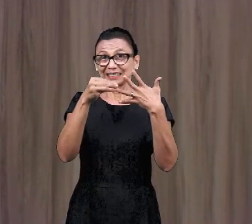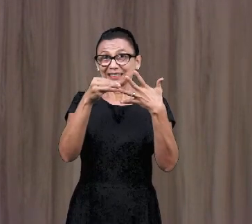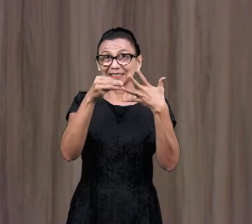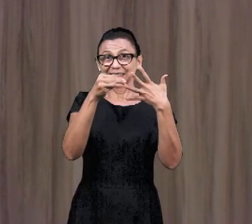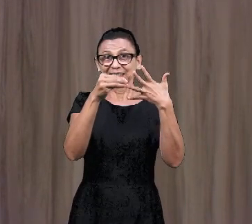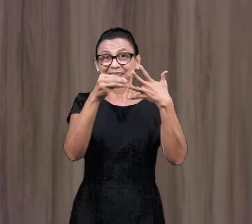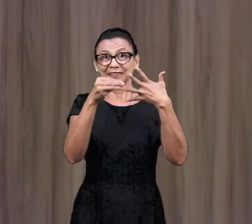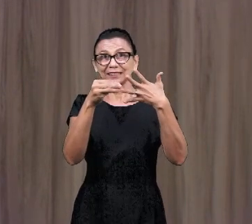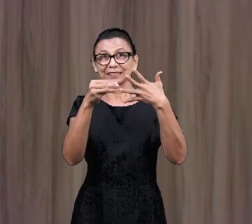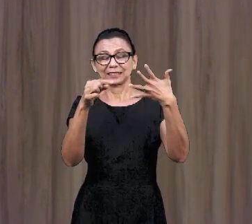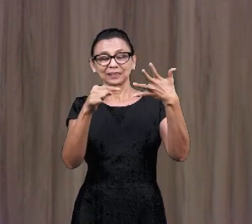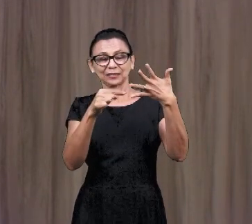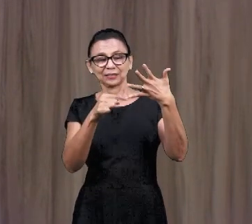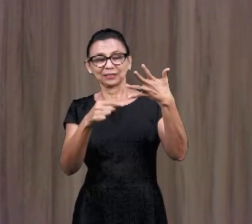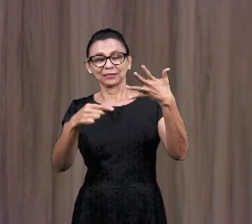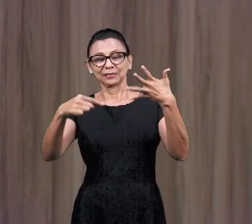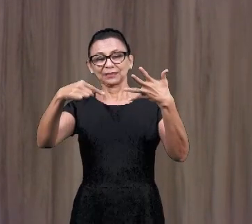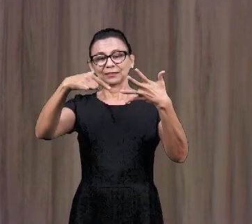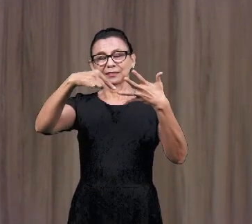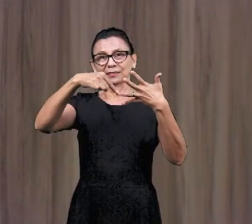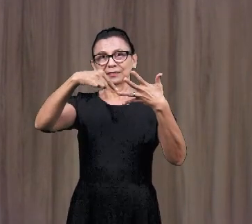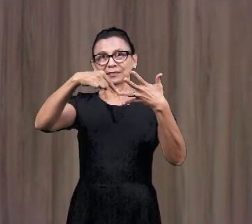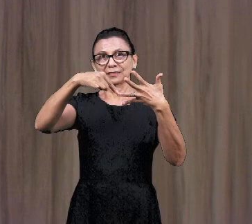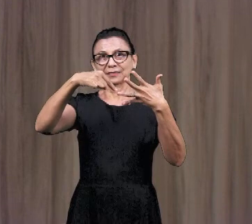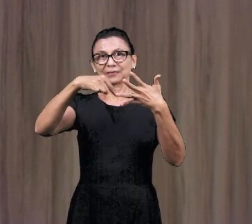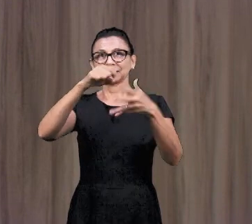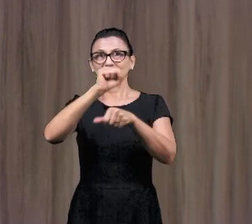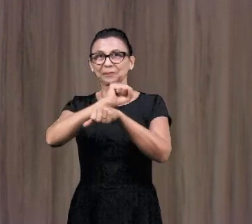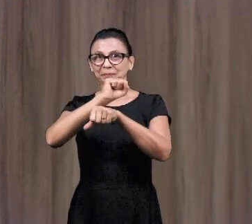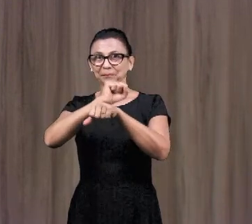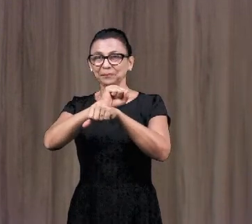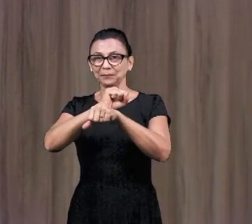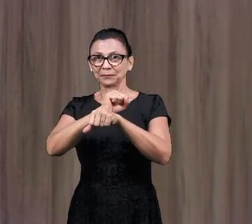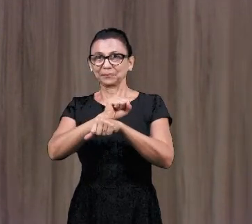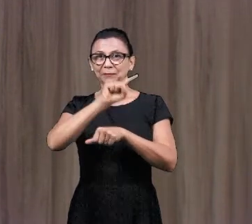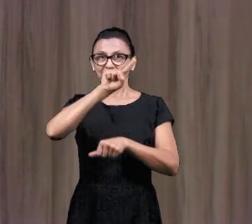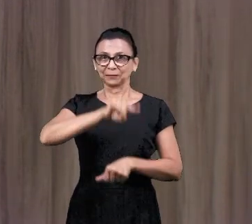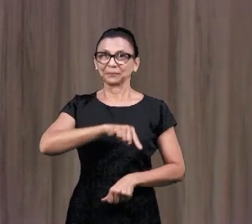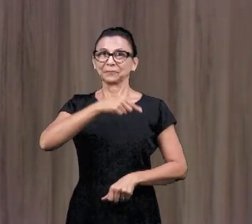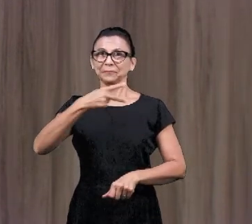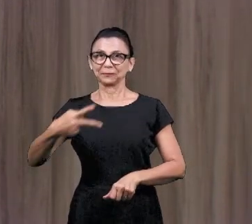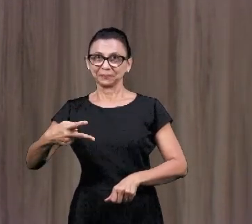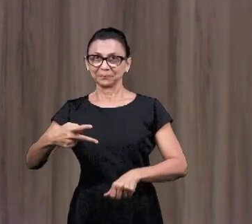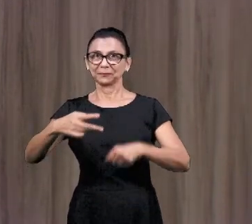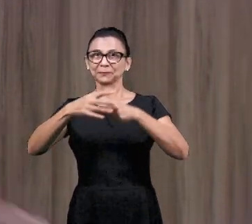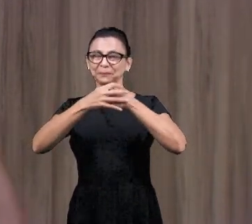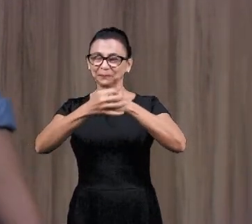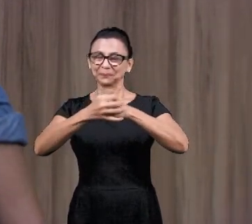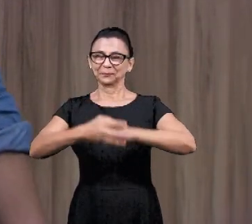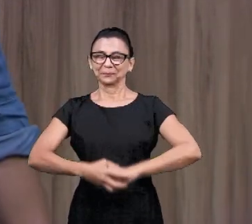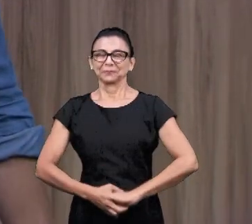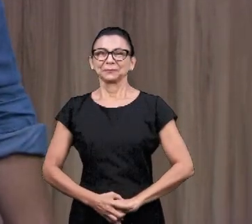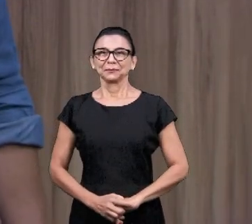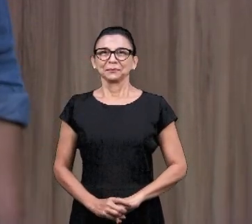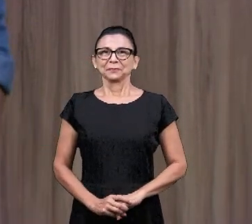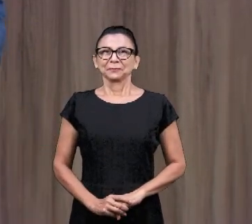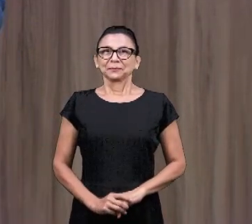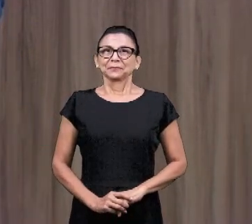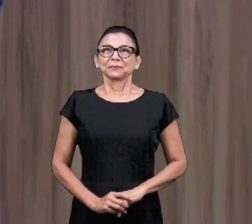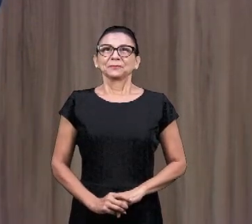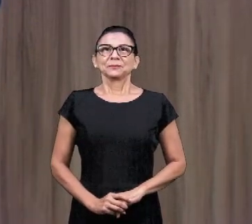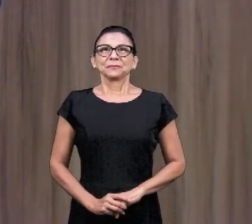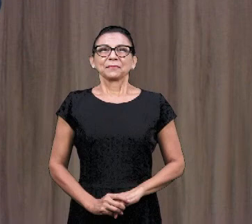ton, mais elle ne va pas être jouée. Amen. Maintenant, nous allons jouer la première partie